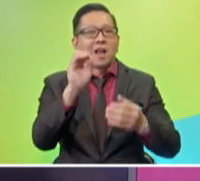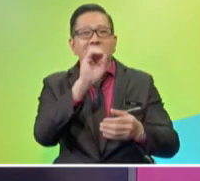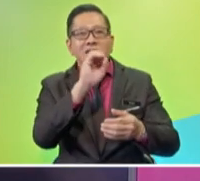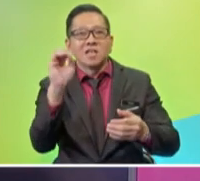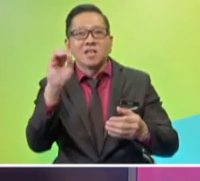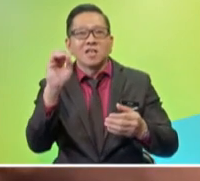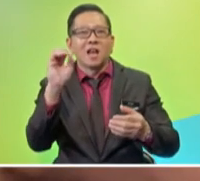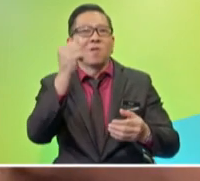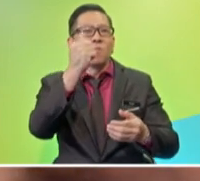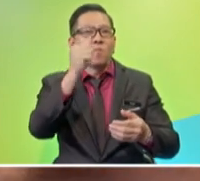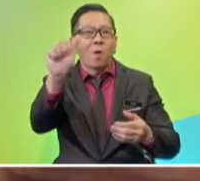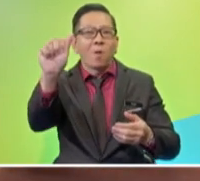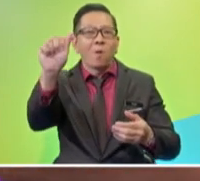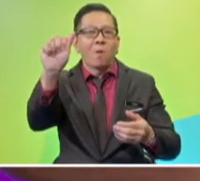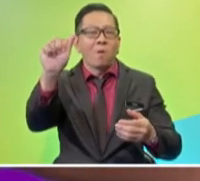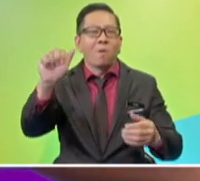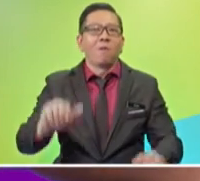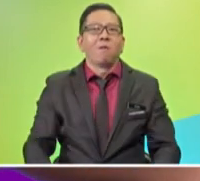sifar yang